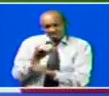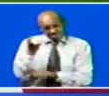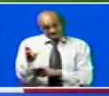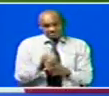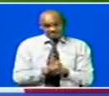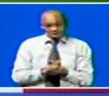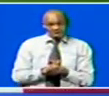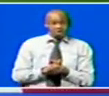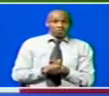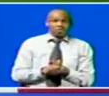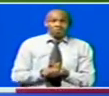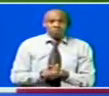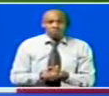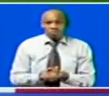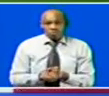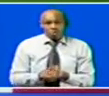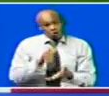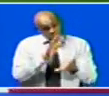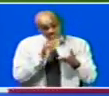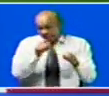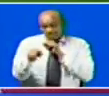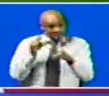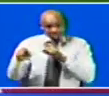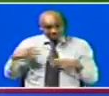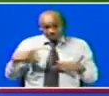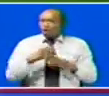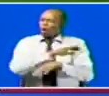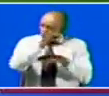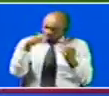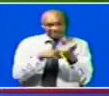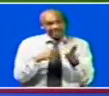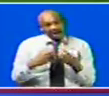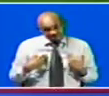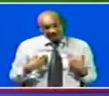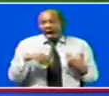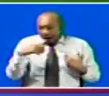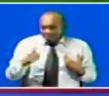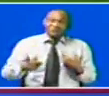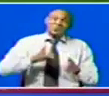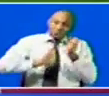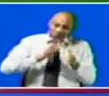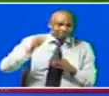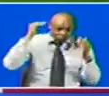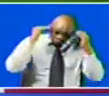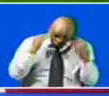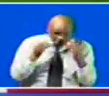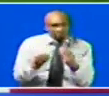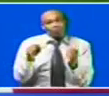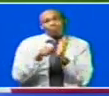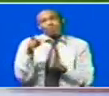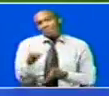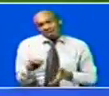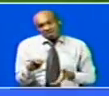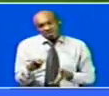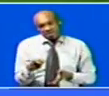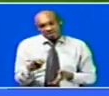government, nobody is not to blame, rushed to court to settle matters that could